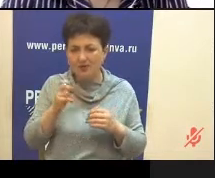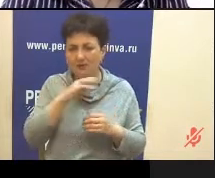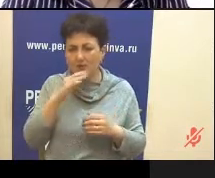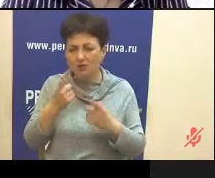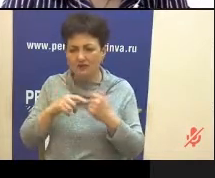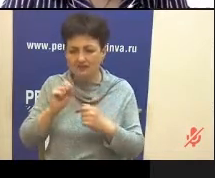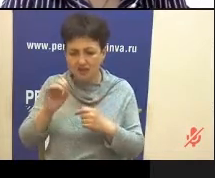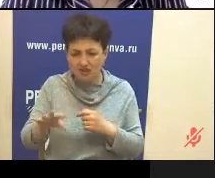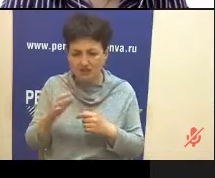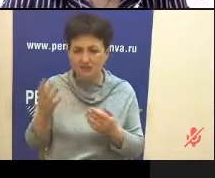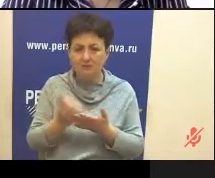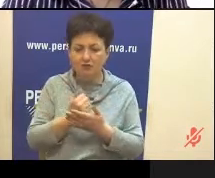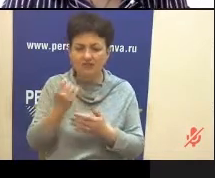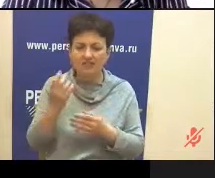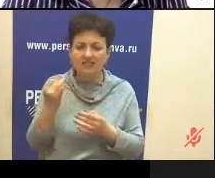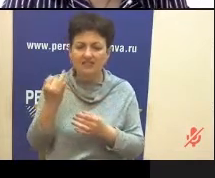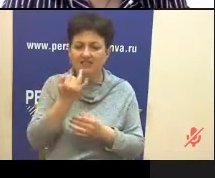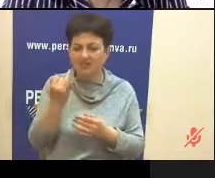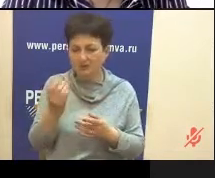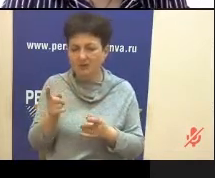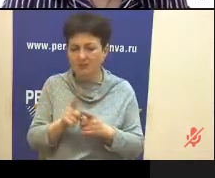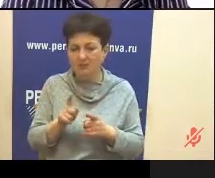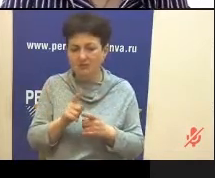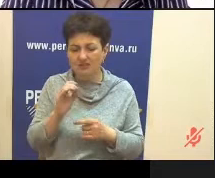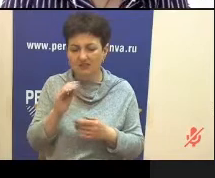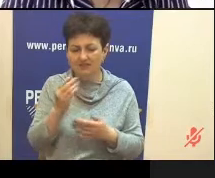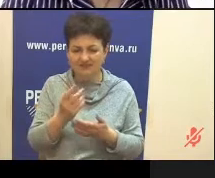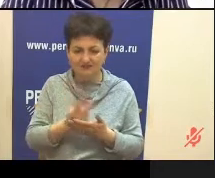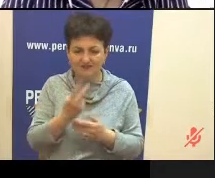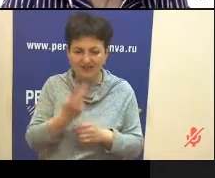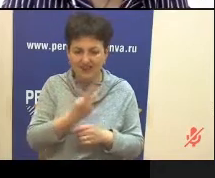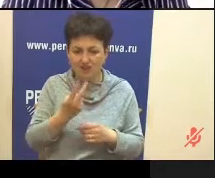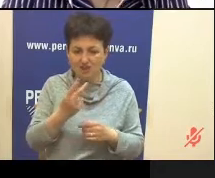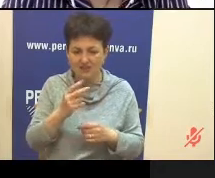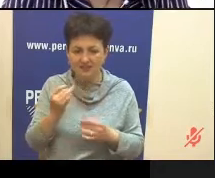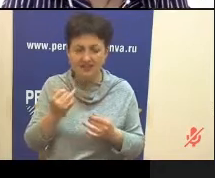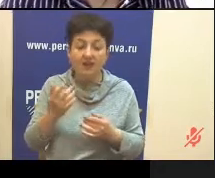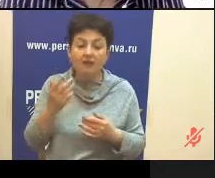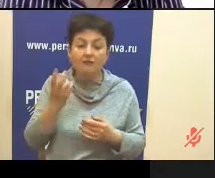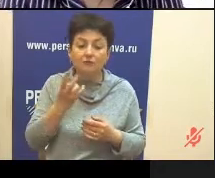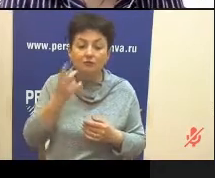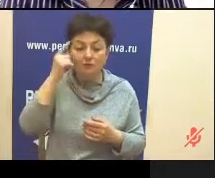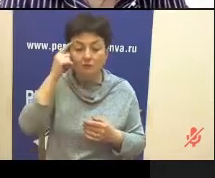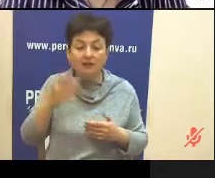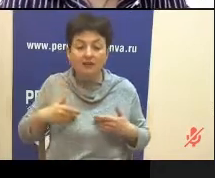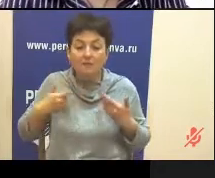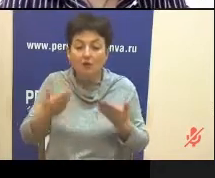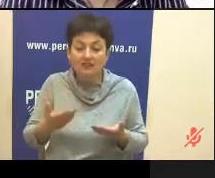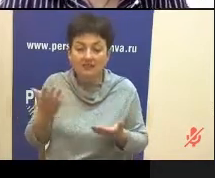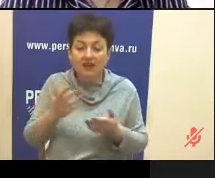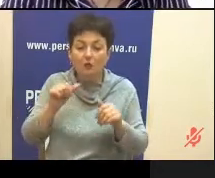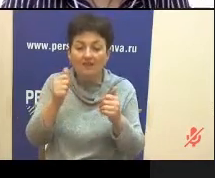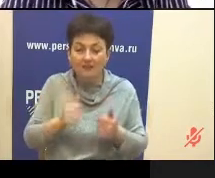как много возвращается и получается история с вторичным сиротством. Думайте о том, с какими посылами и с каким...